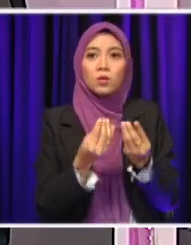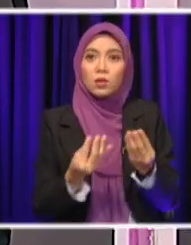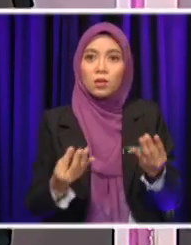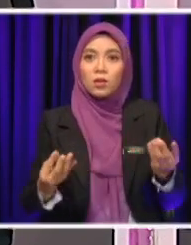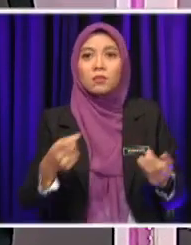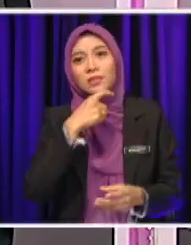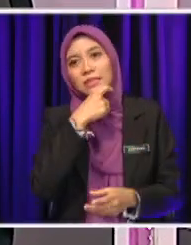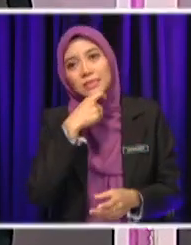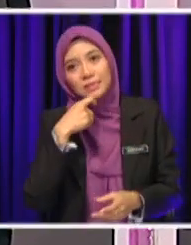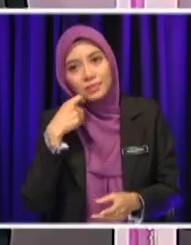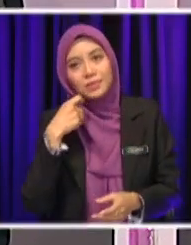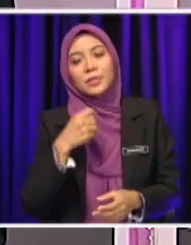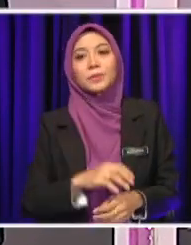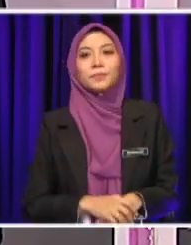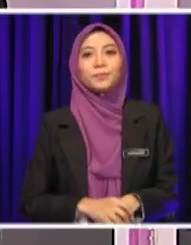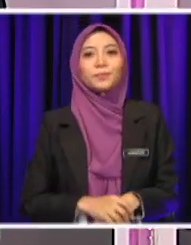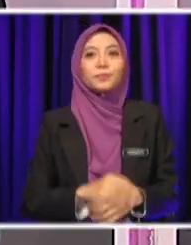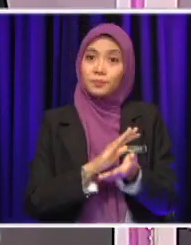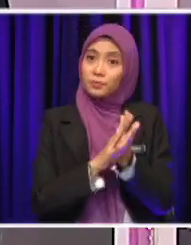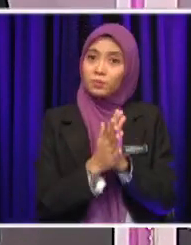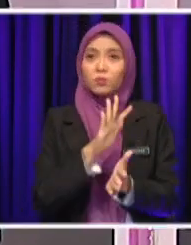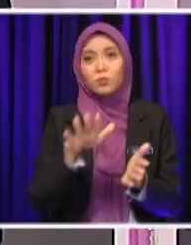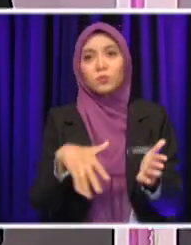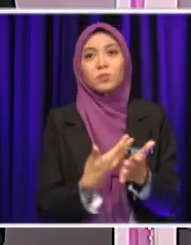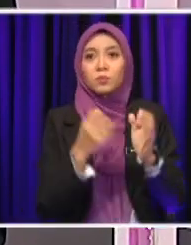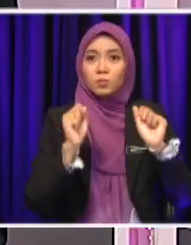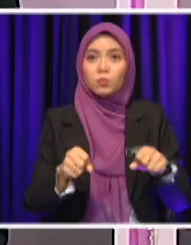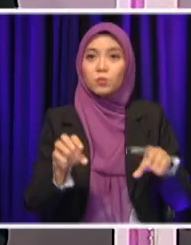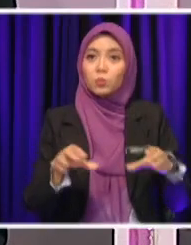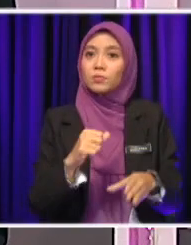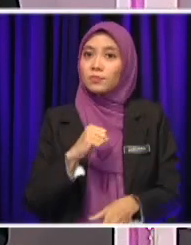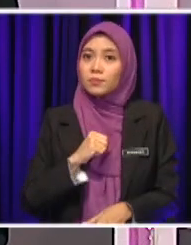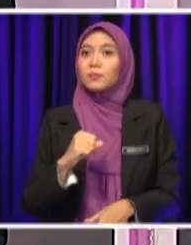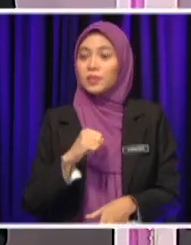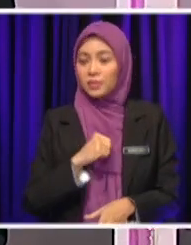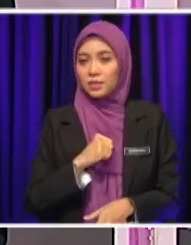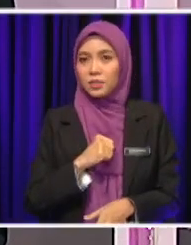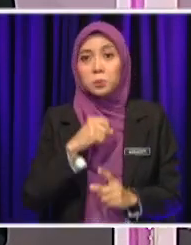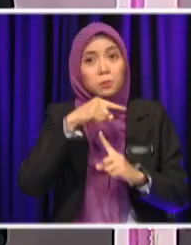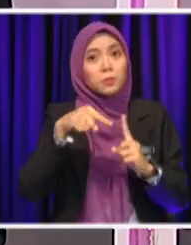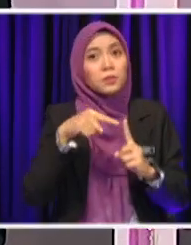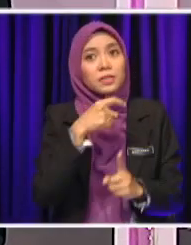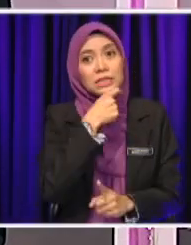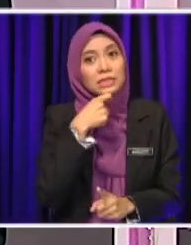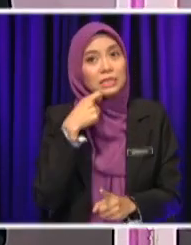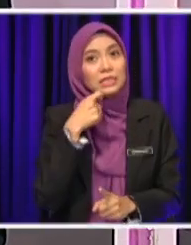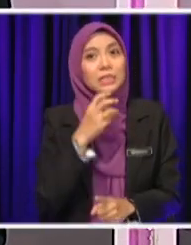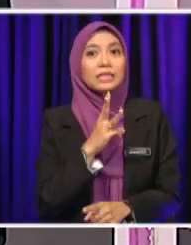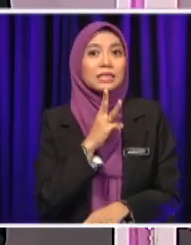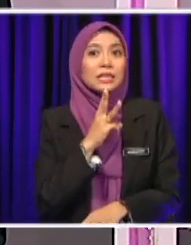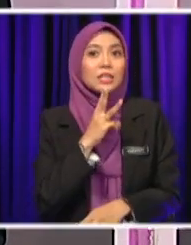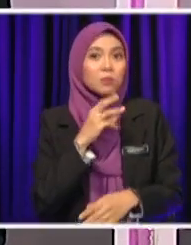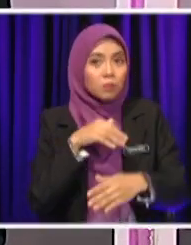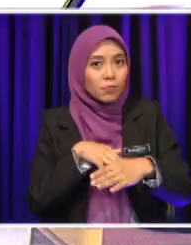rumah kan. Tak payahlah, ini semua automatik. Dia kering je, masuk air. Terus masuk air. Dan adakah projek ini nanti